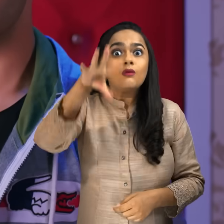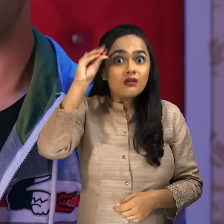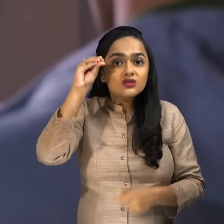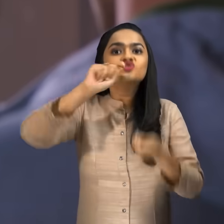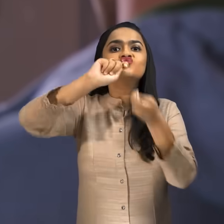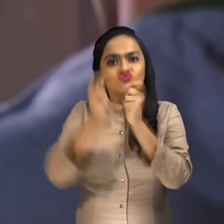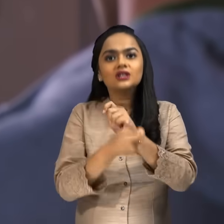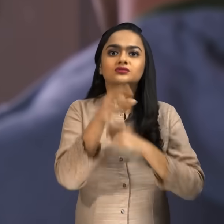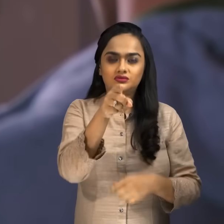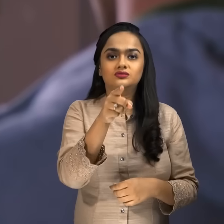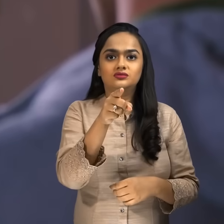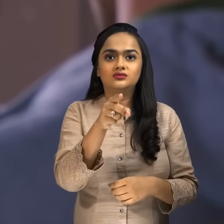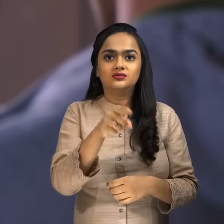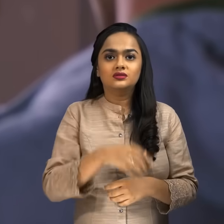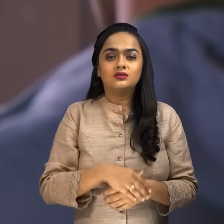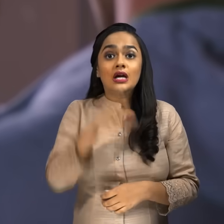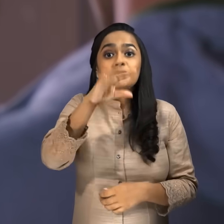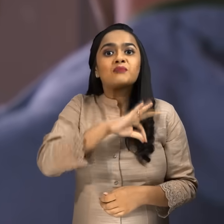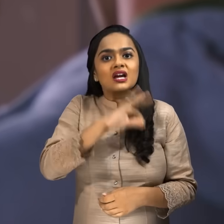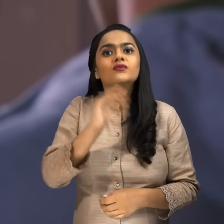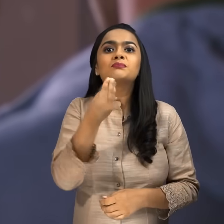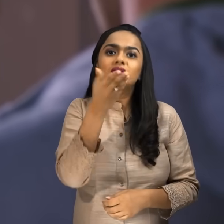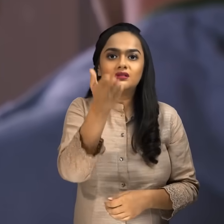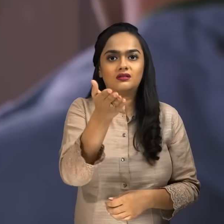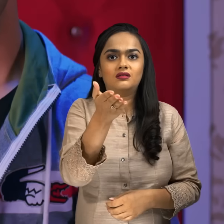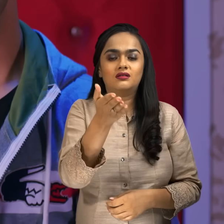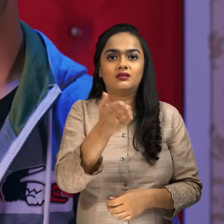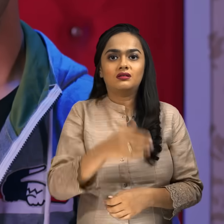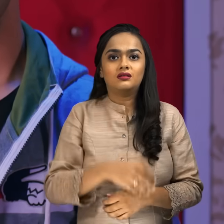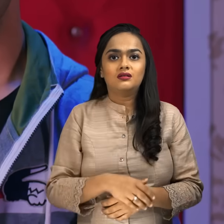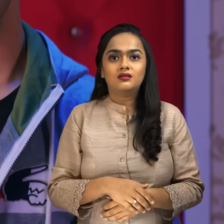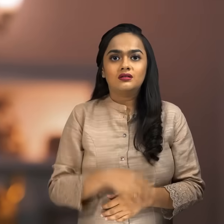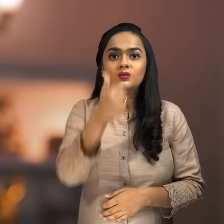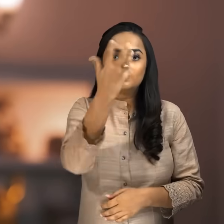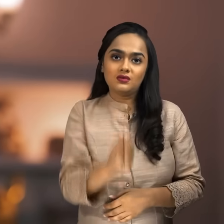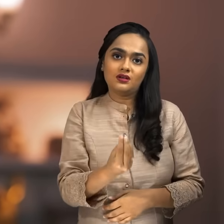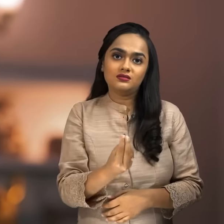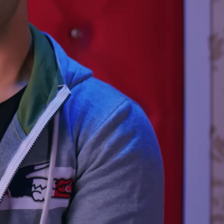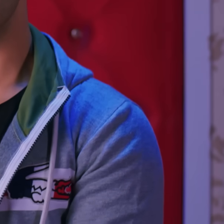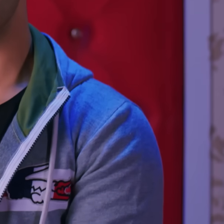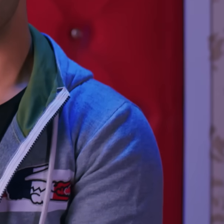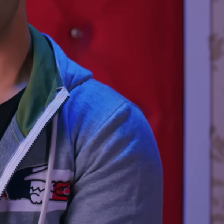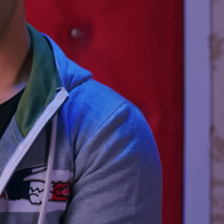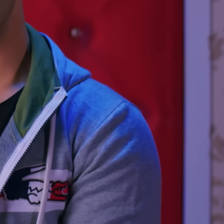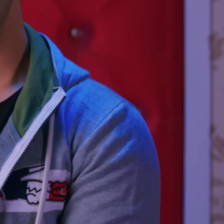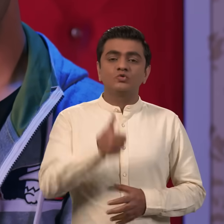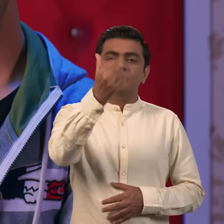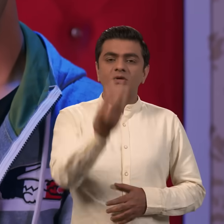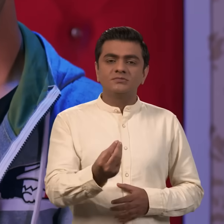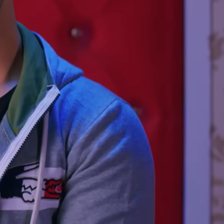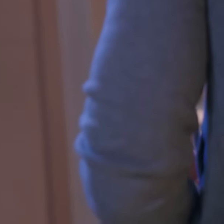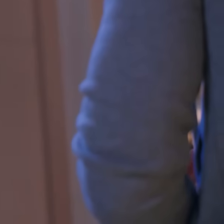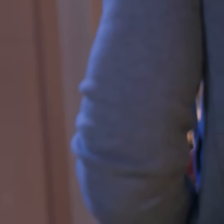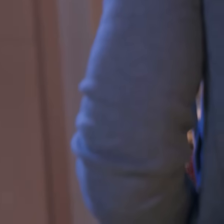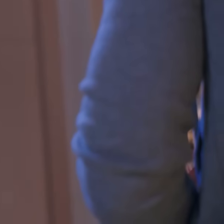समझो और सुधर जाओ, यही तुम्हारे लिए अच्छा होगा। गुड नाइट। नहीं,